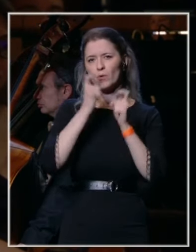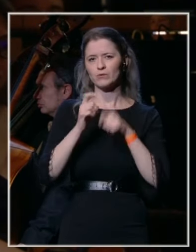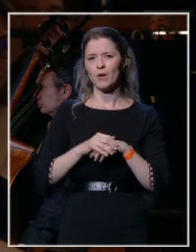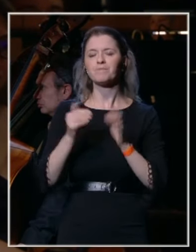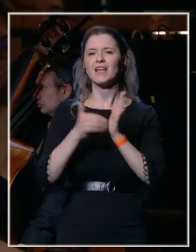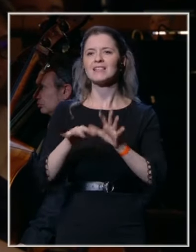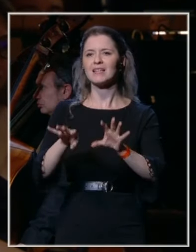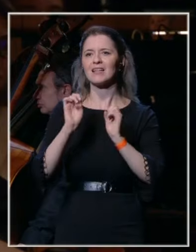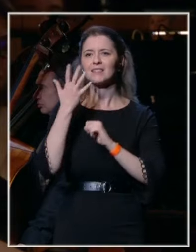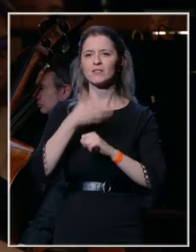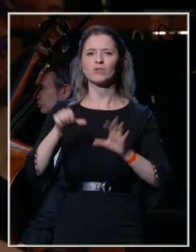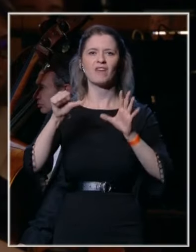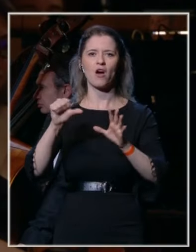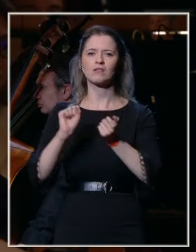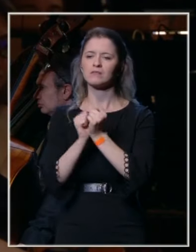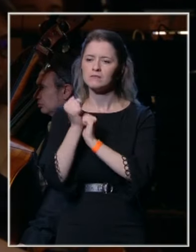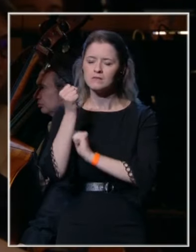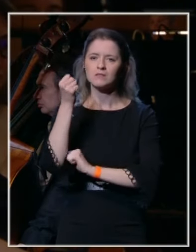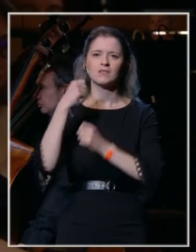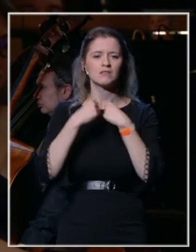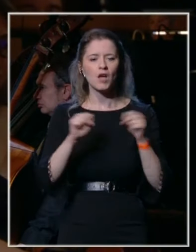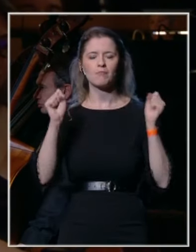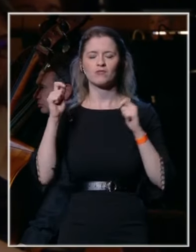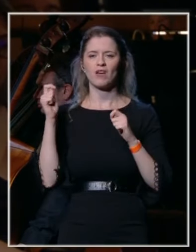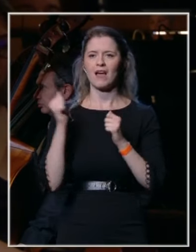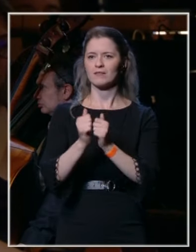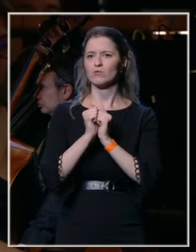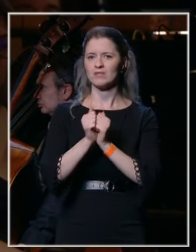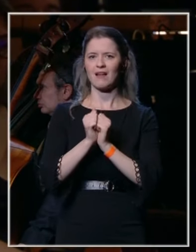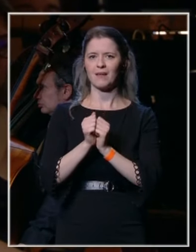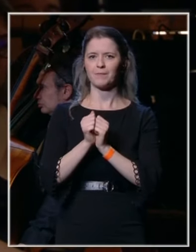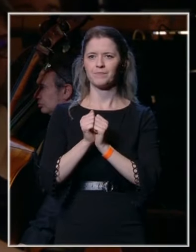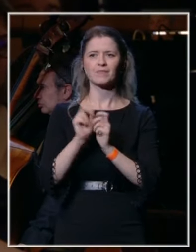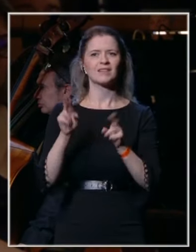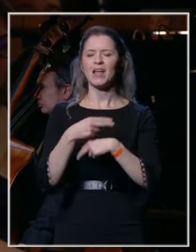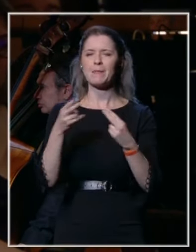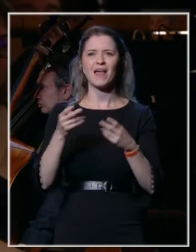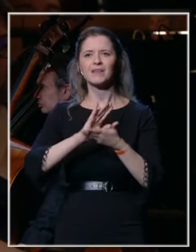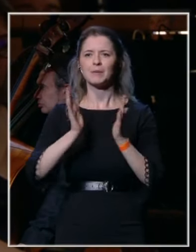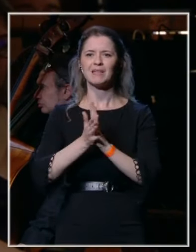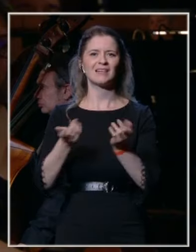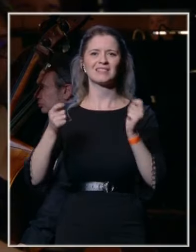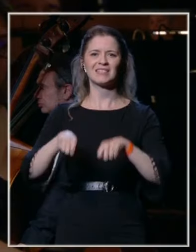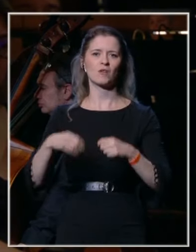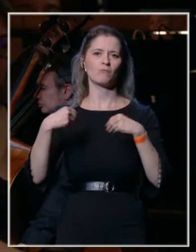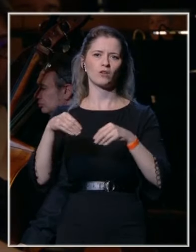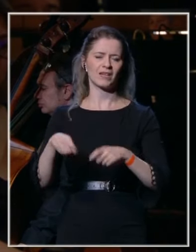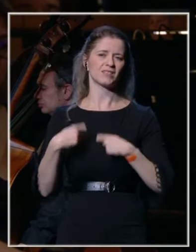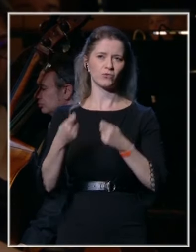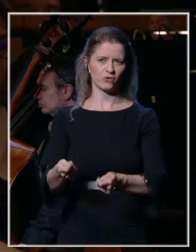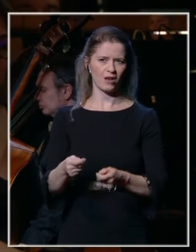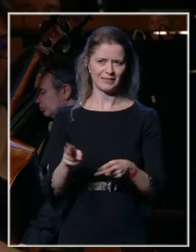1956 feltörő szabadság küzdelmére nem lehet mindent kizáró magyarázatot adni.